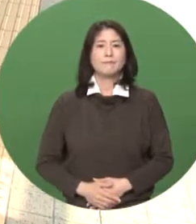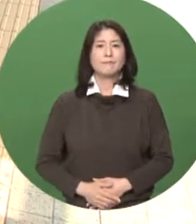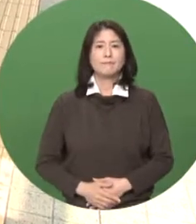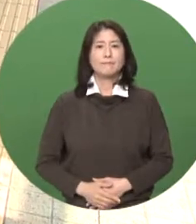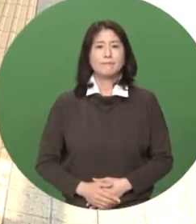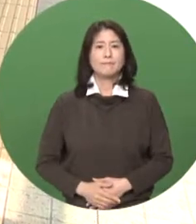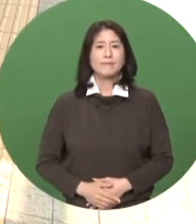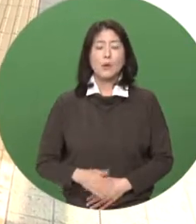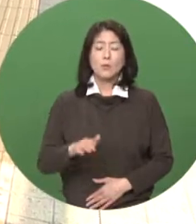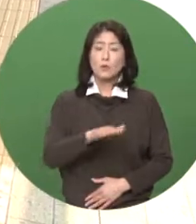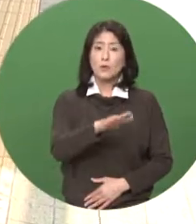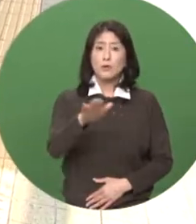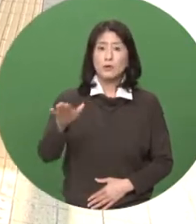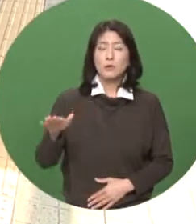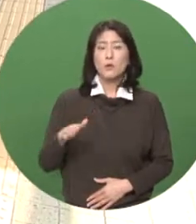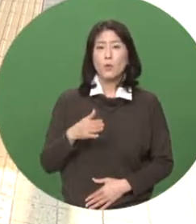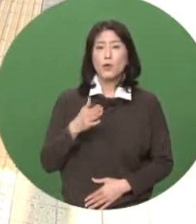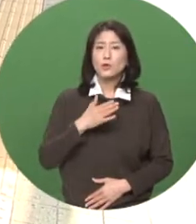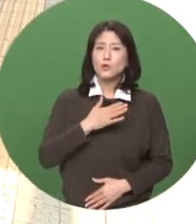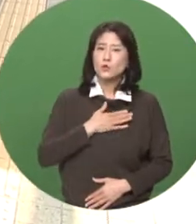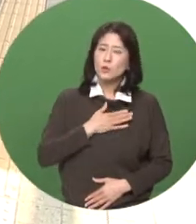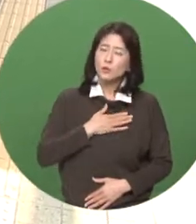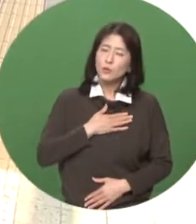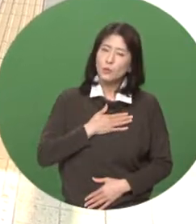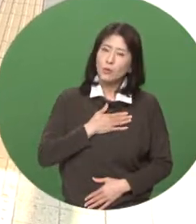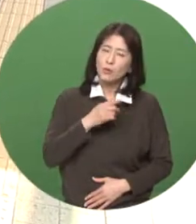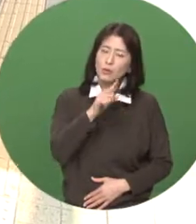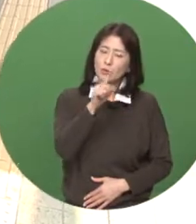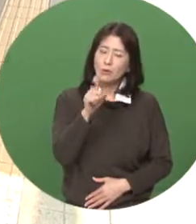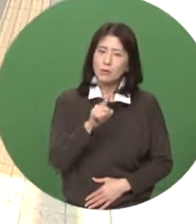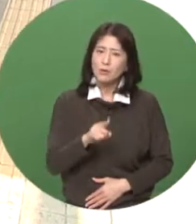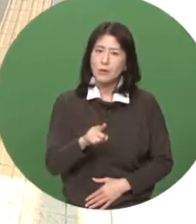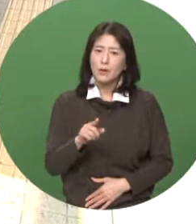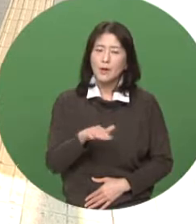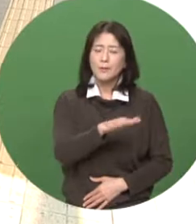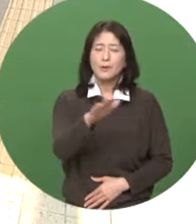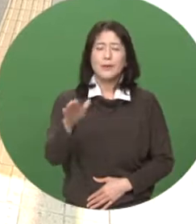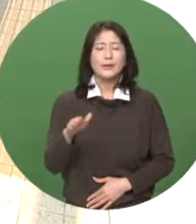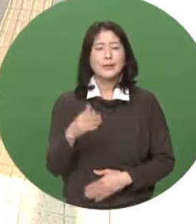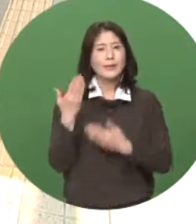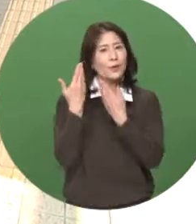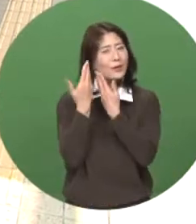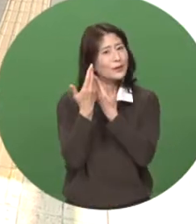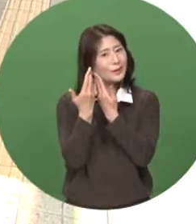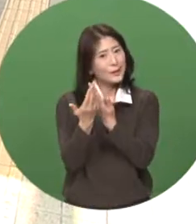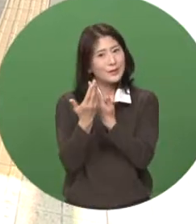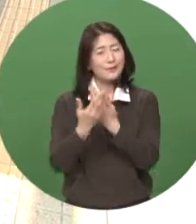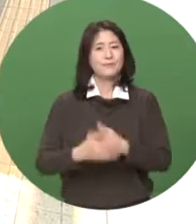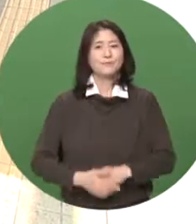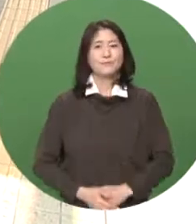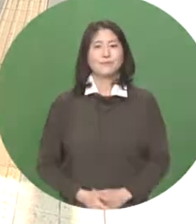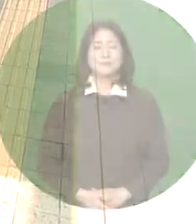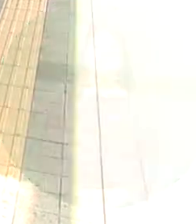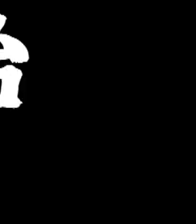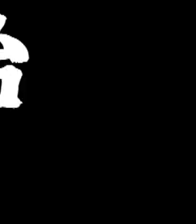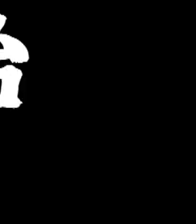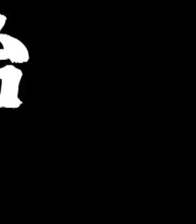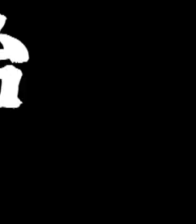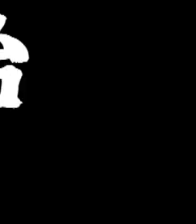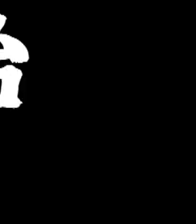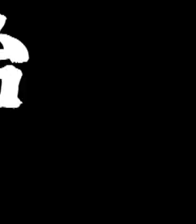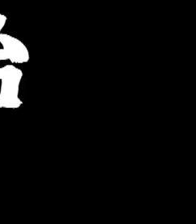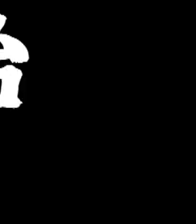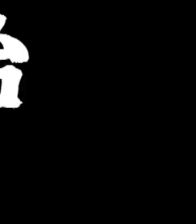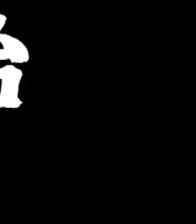ね。町の皆さんはご存知なんでしょうか。ちょっと皆さんにお話を伺ってみましょうか。